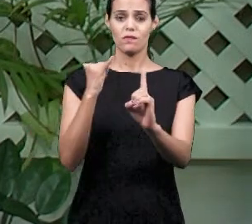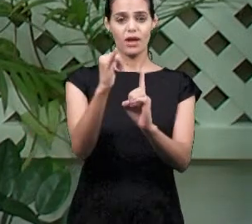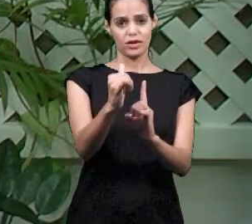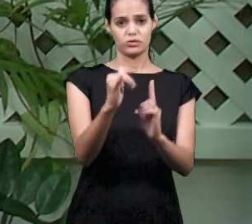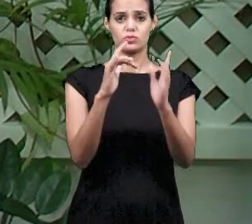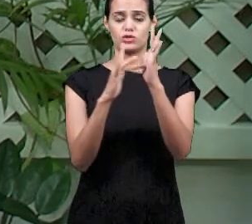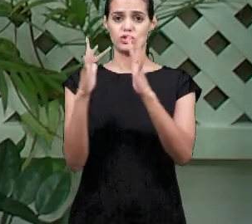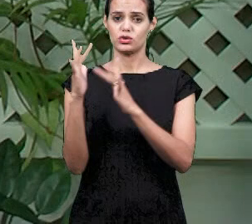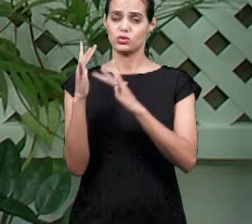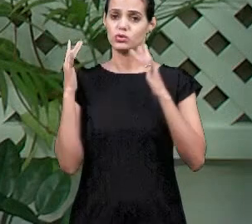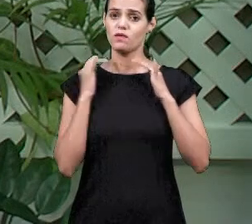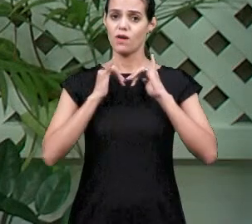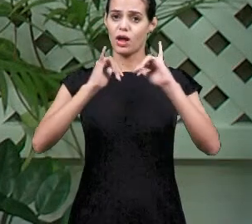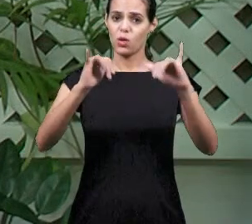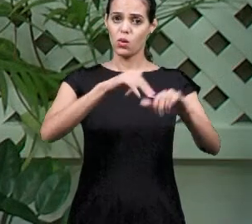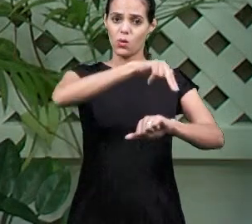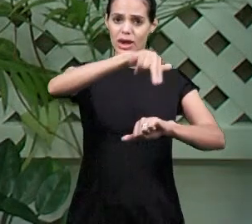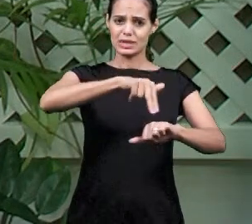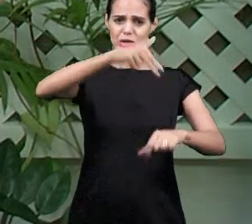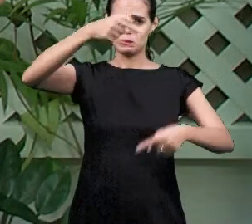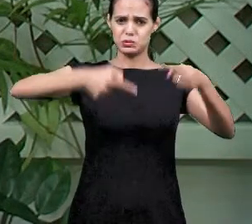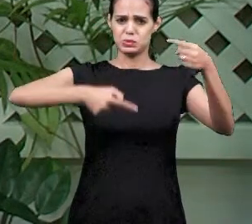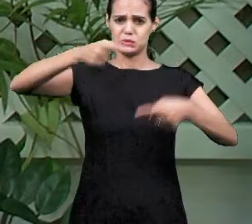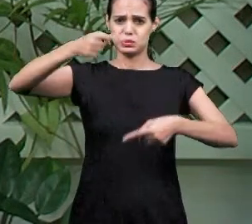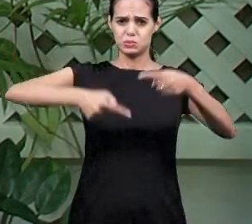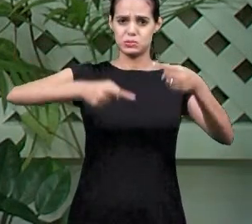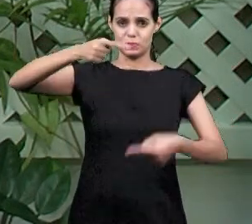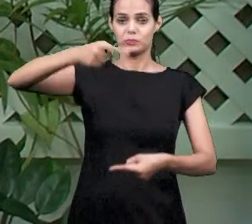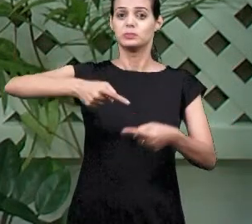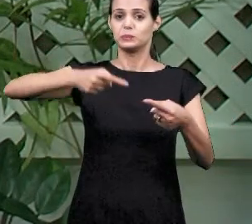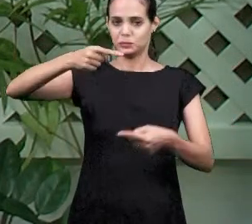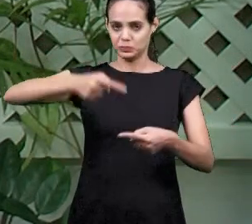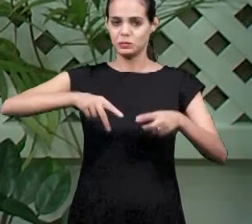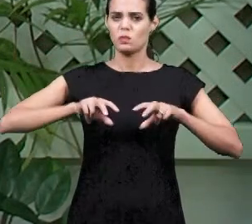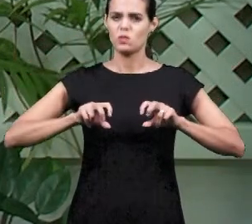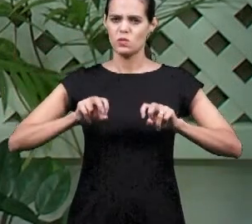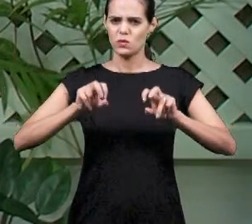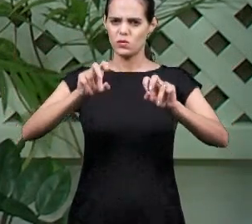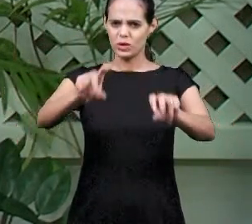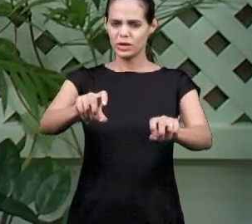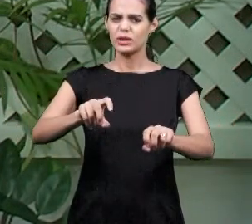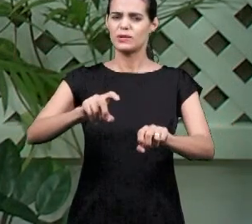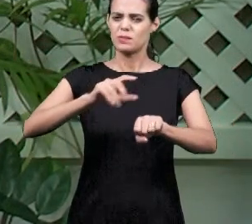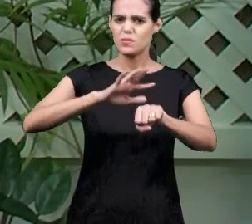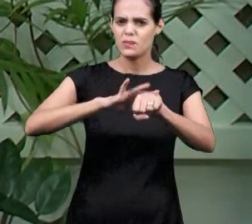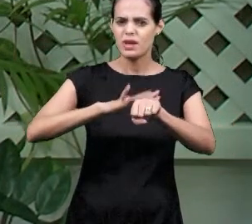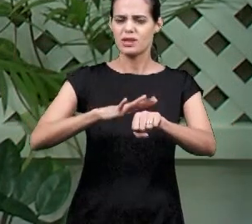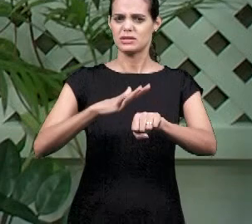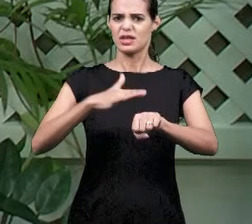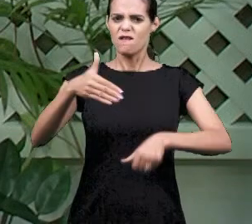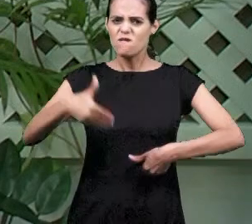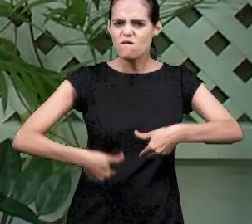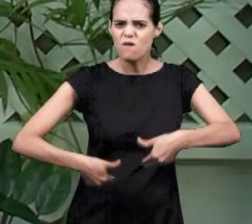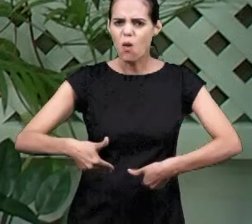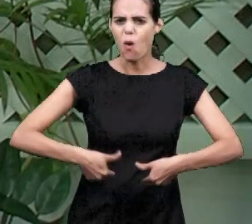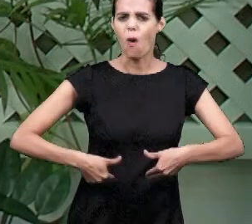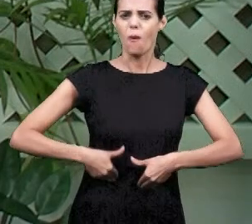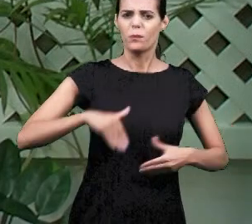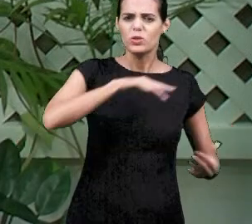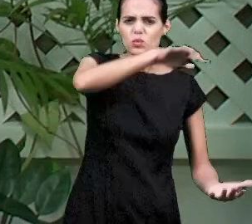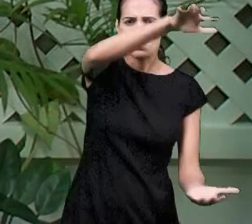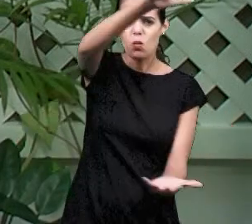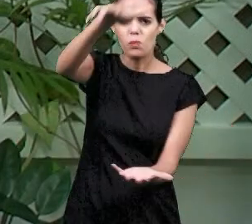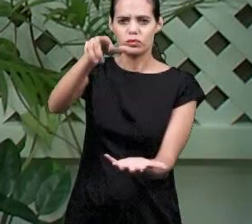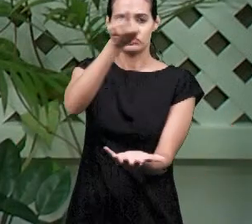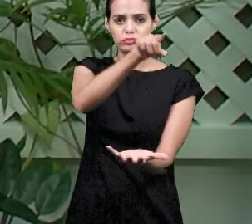Seigneur puisse nous donner une victoire. Cela est un besoin. Nous sommes toujours en train de dire une chose. Ce